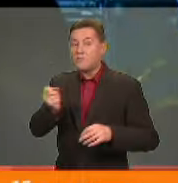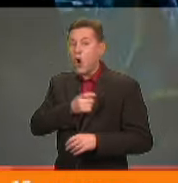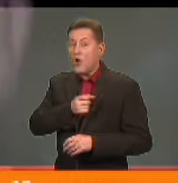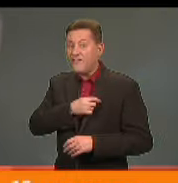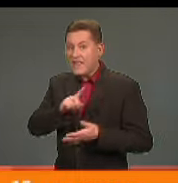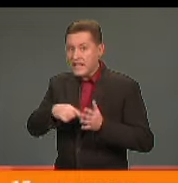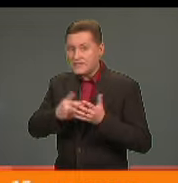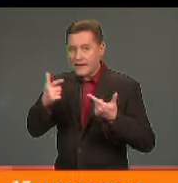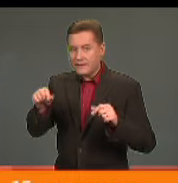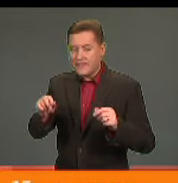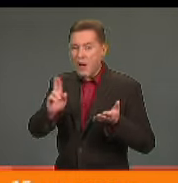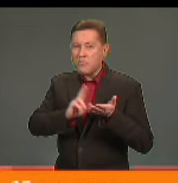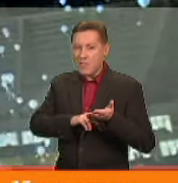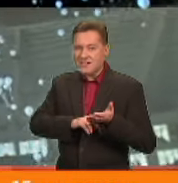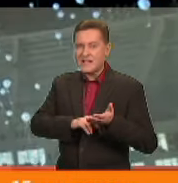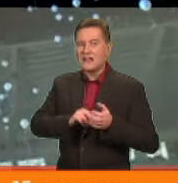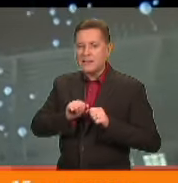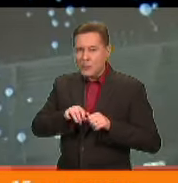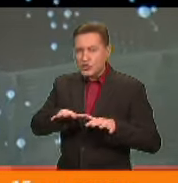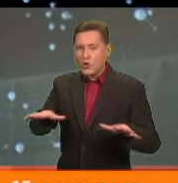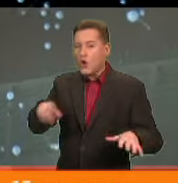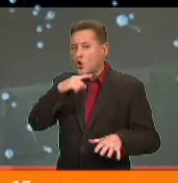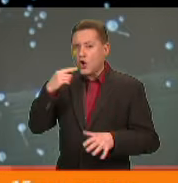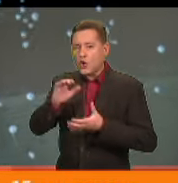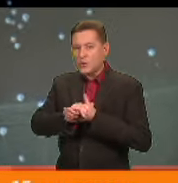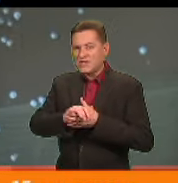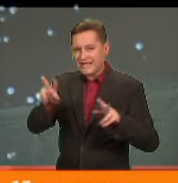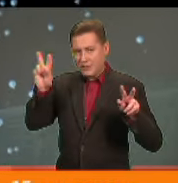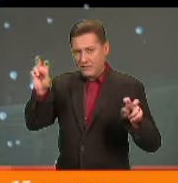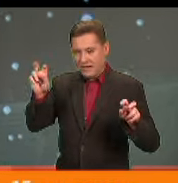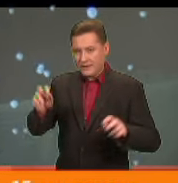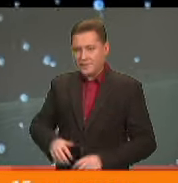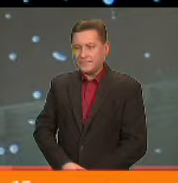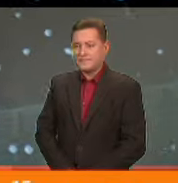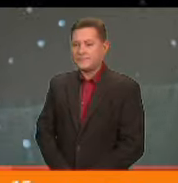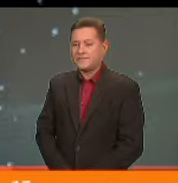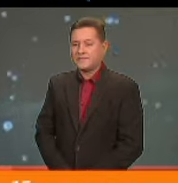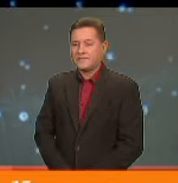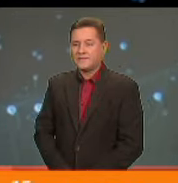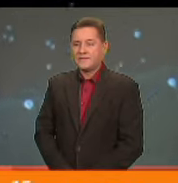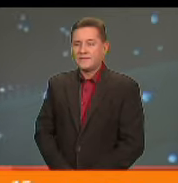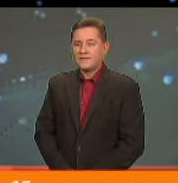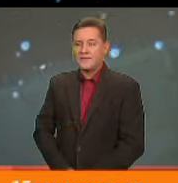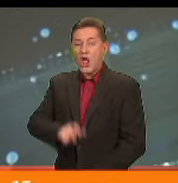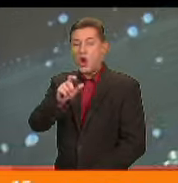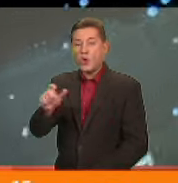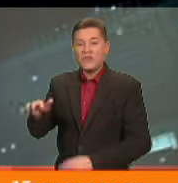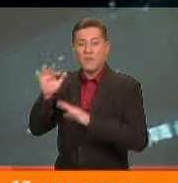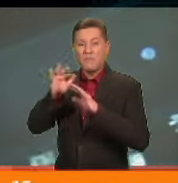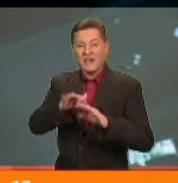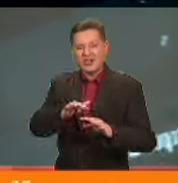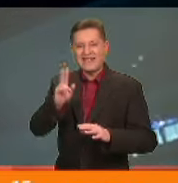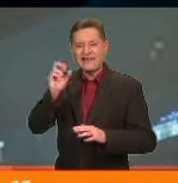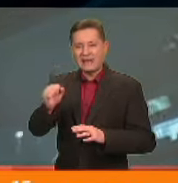казалось бы, прописался и пустил корни русский мир. Много кто из них святкует прямо в касках, камуфляже и с оружием в